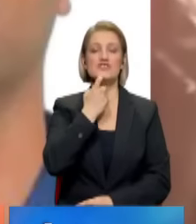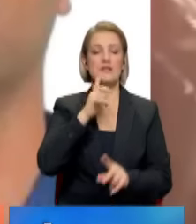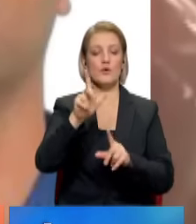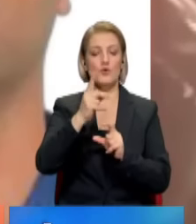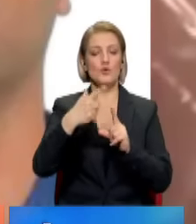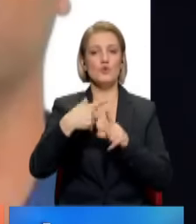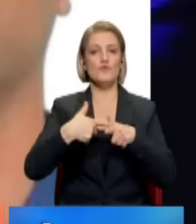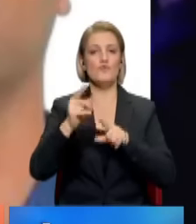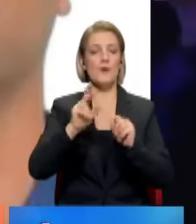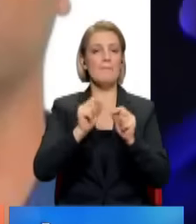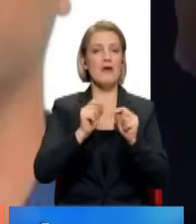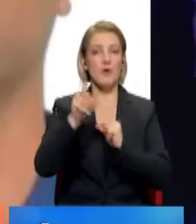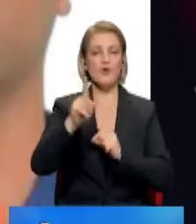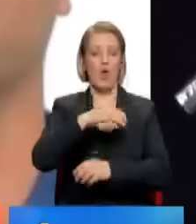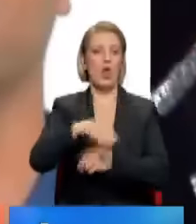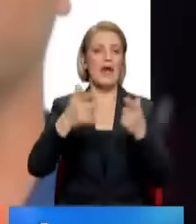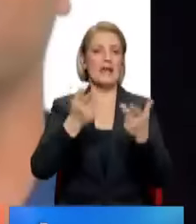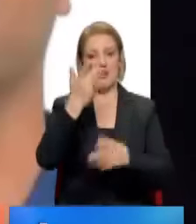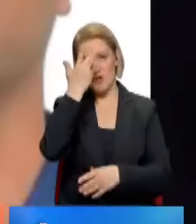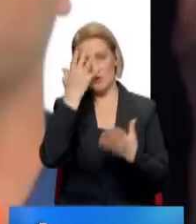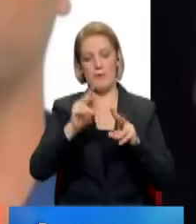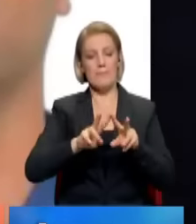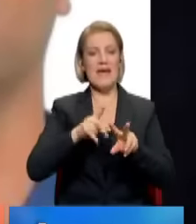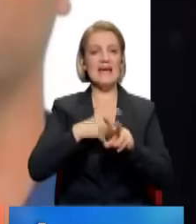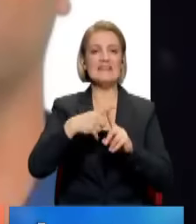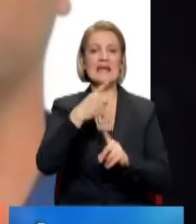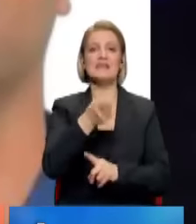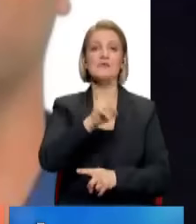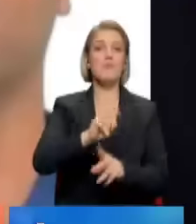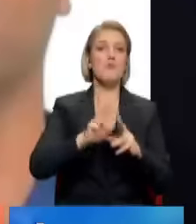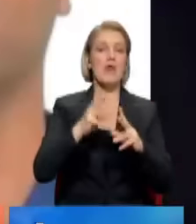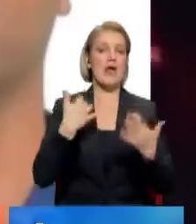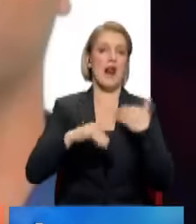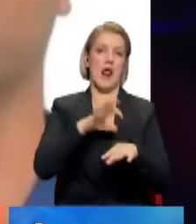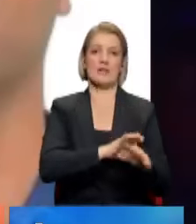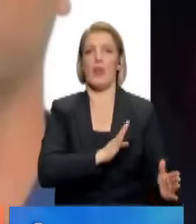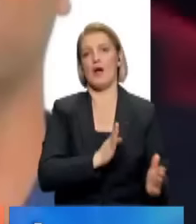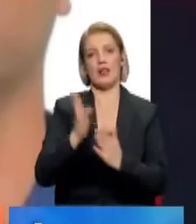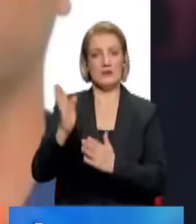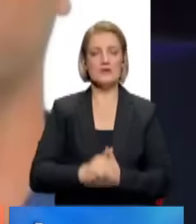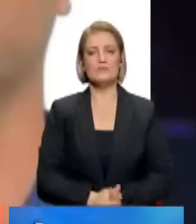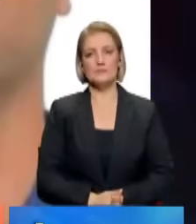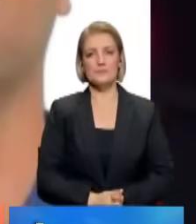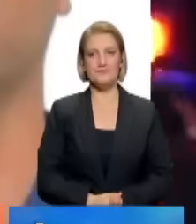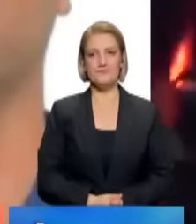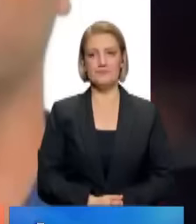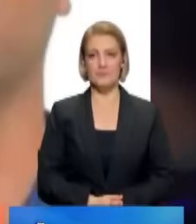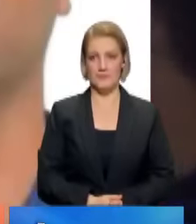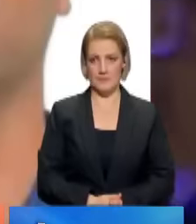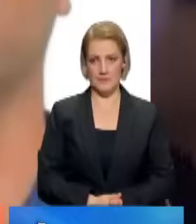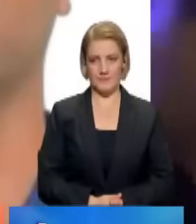Lütfü Beykoz olay yerinde şehit düştü. MET isimli diğer polis ise yaralanarak hastaneye kaldırıldı.